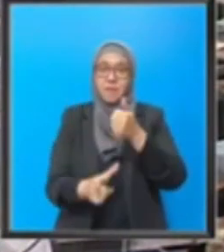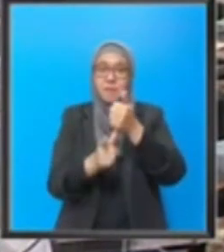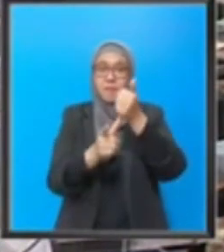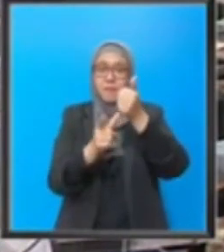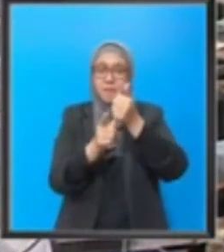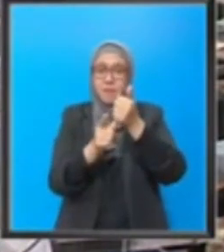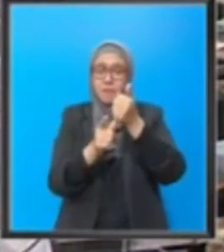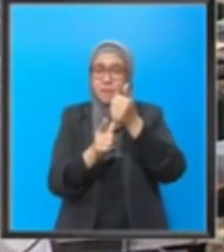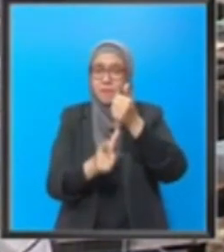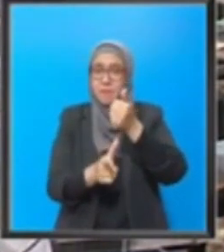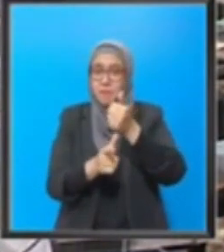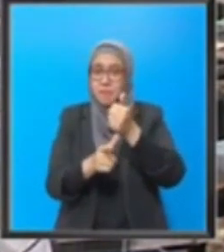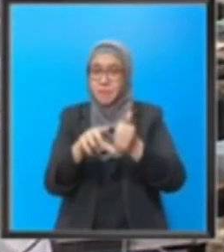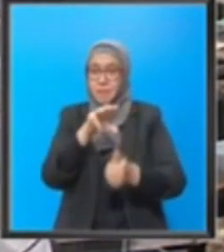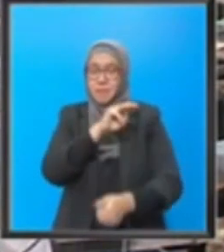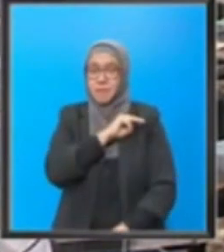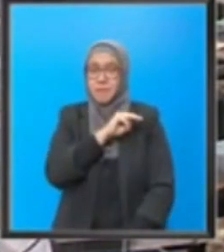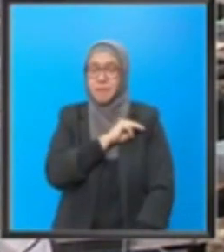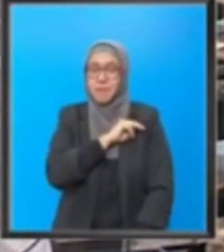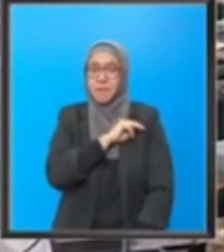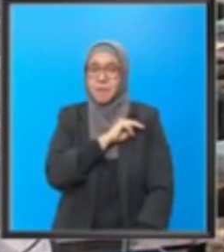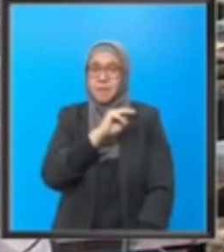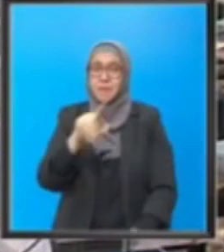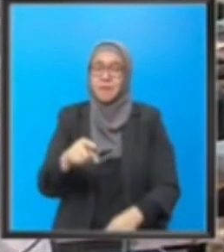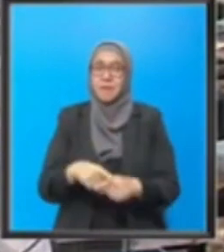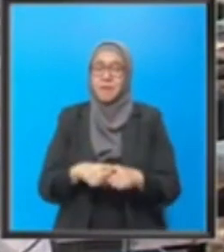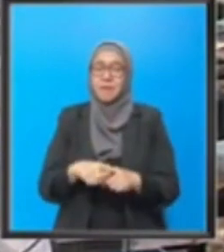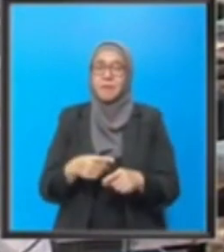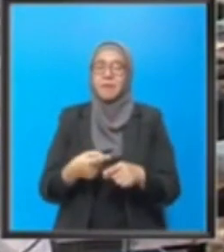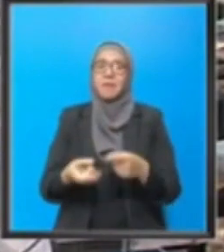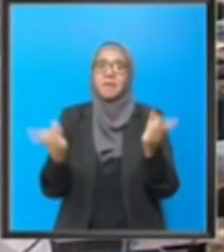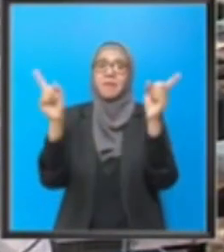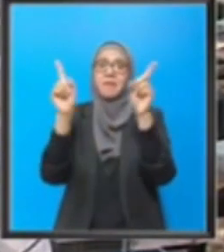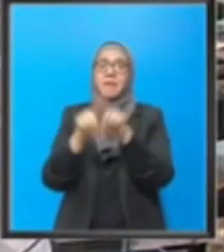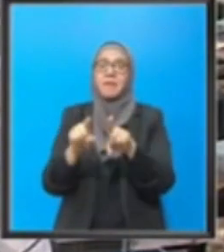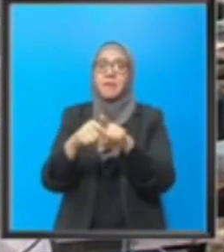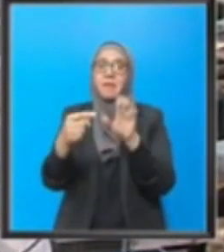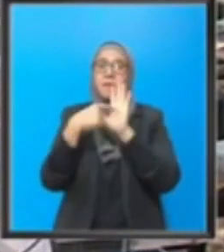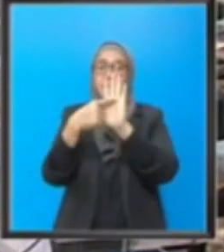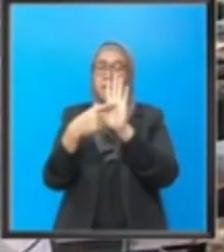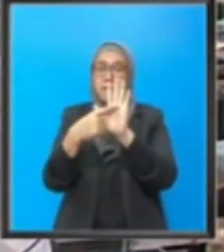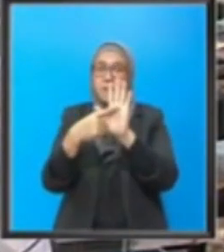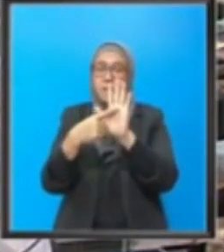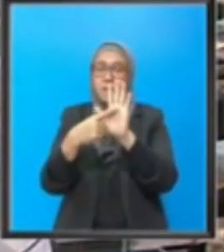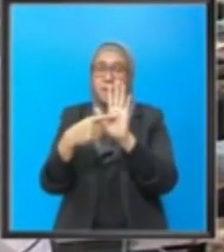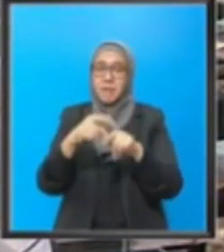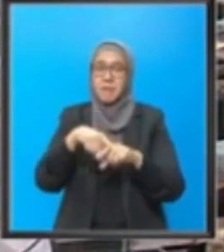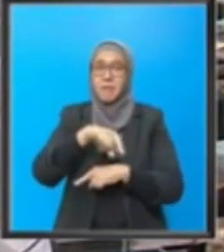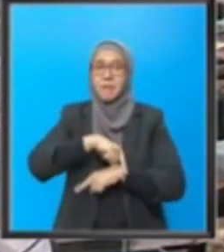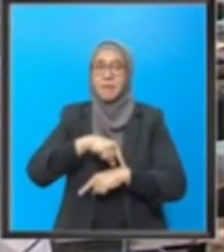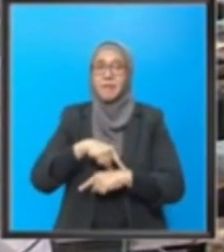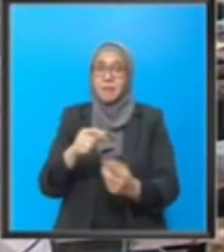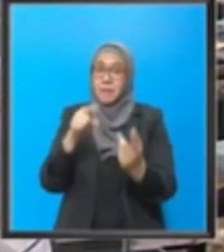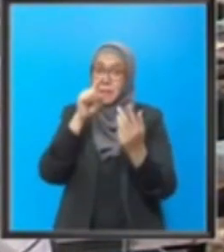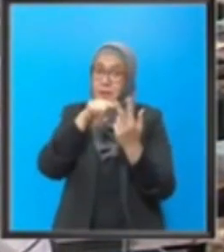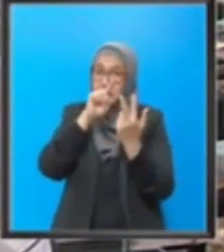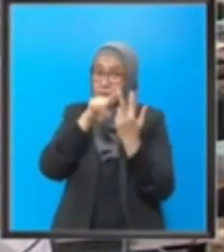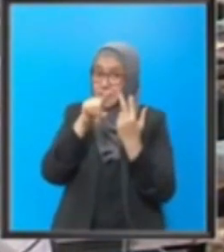puncak-puncu yang mengisi dan yang menunjukkan jari tengah di adatta keputusan akhir